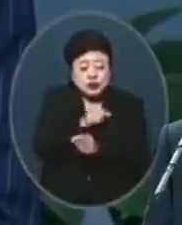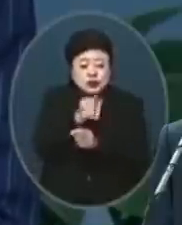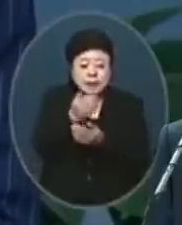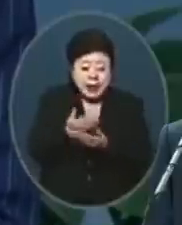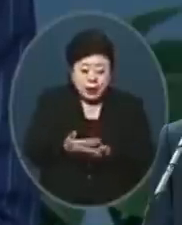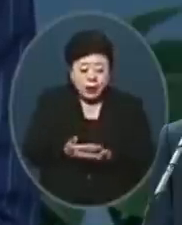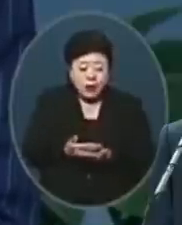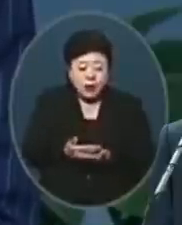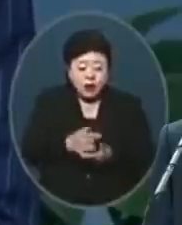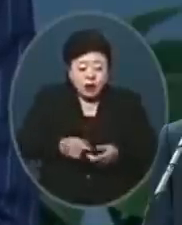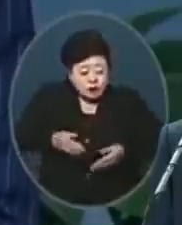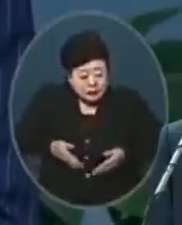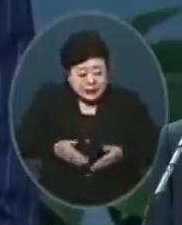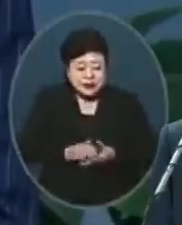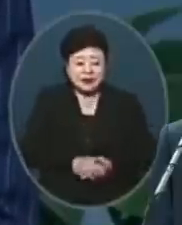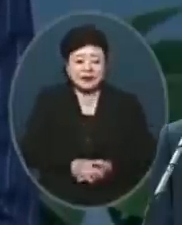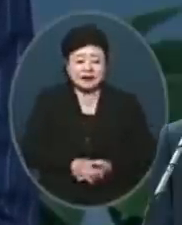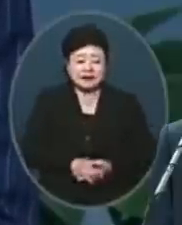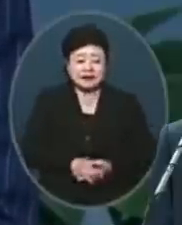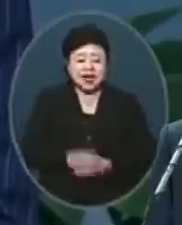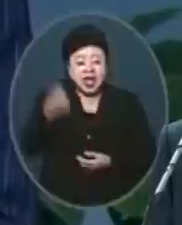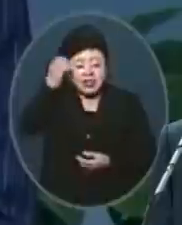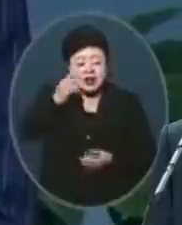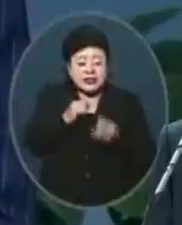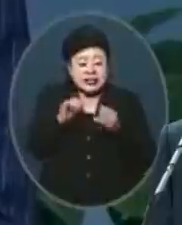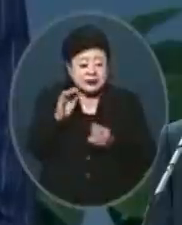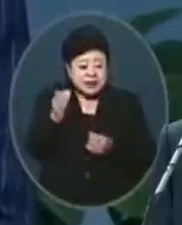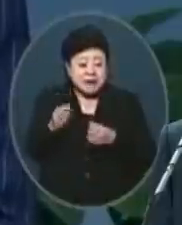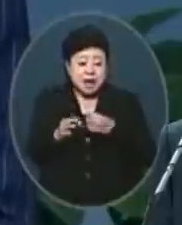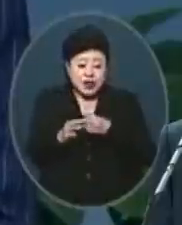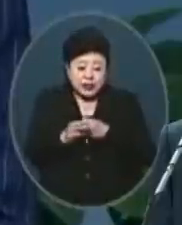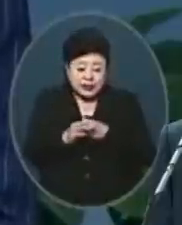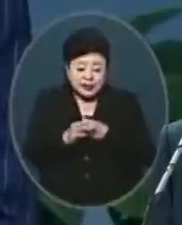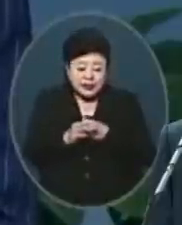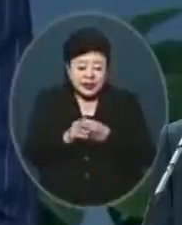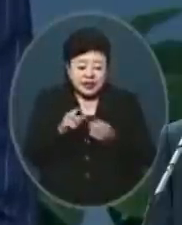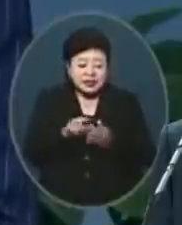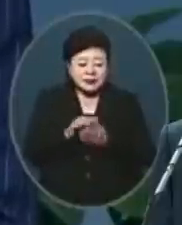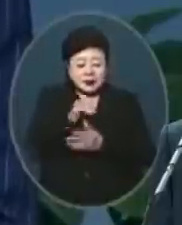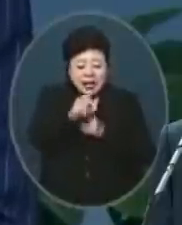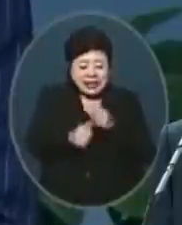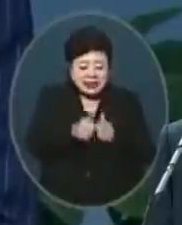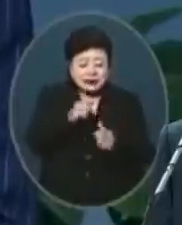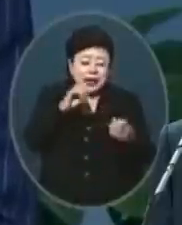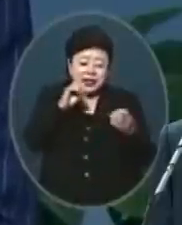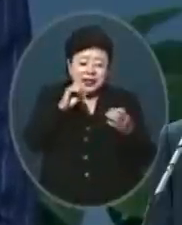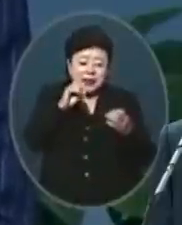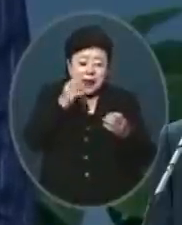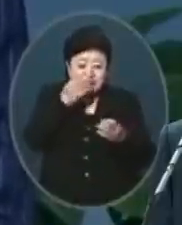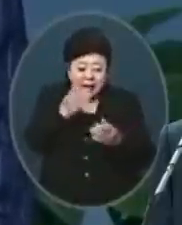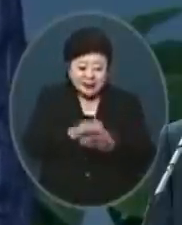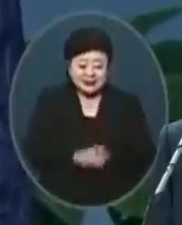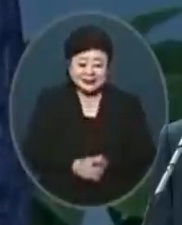받고 거듭나서 영의 사람이 되면은 그때부터 하나님과 대화가 되는 것입니다.